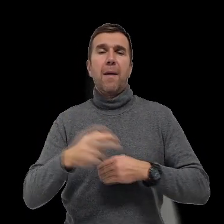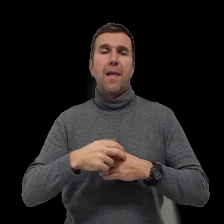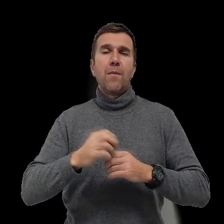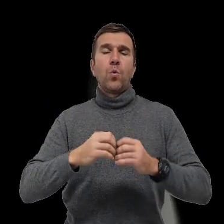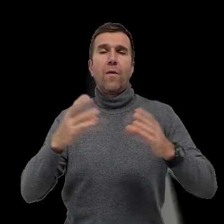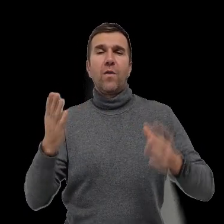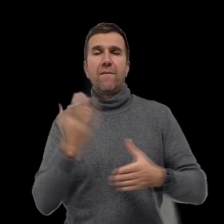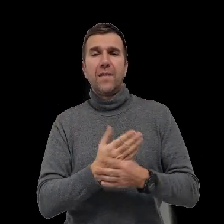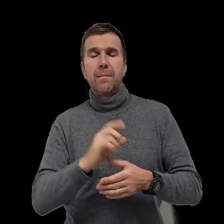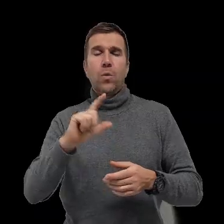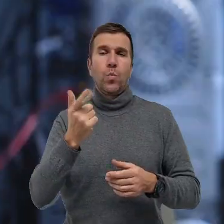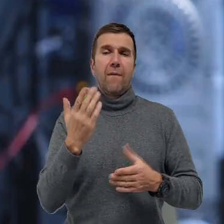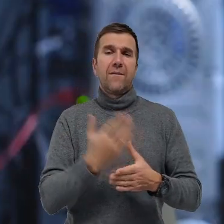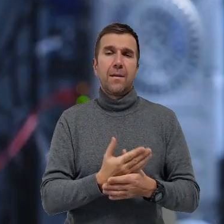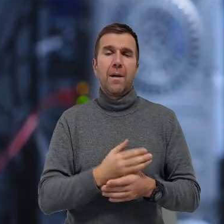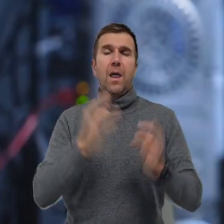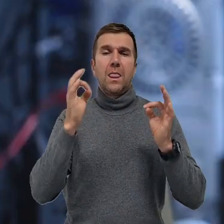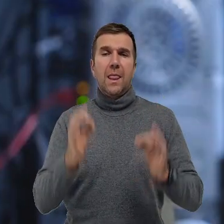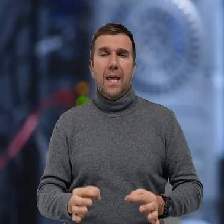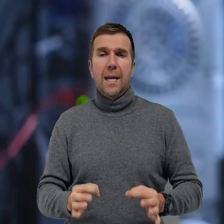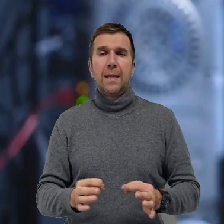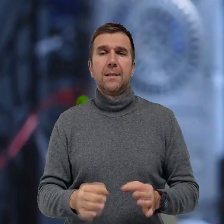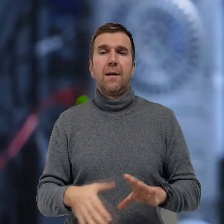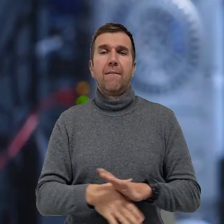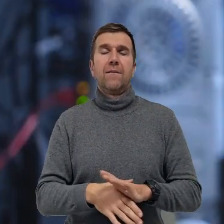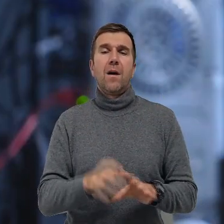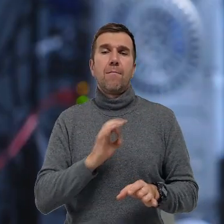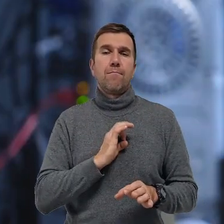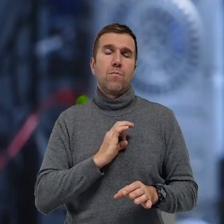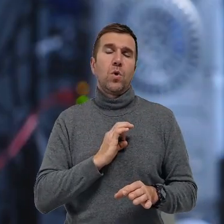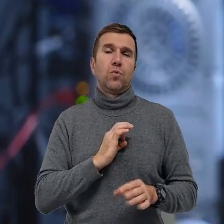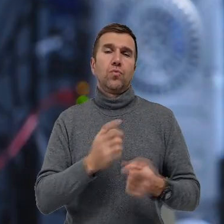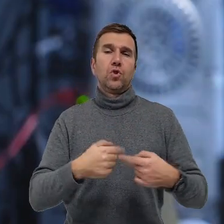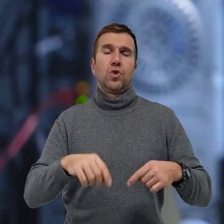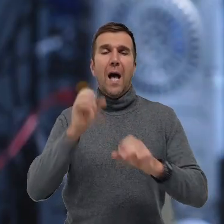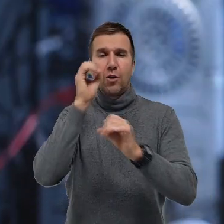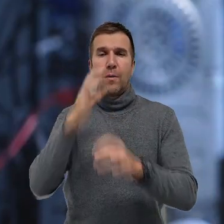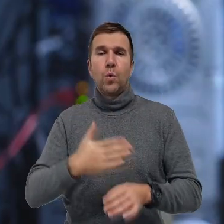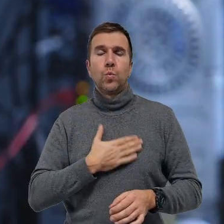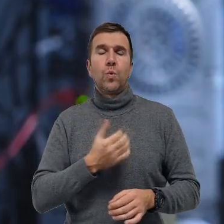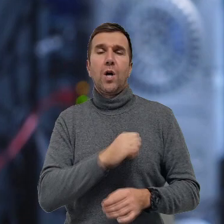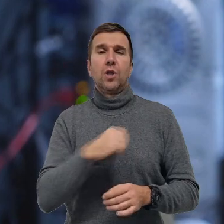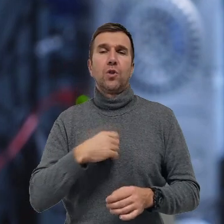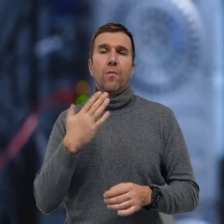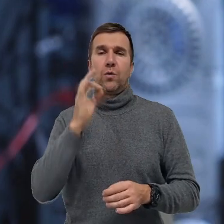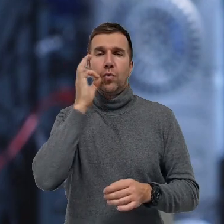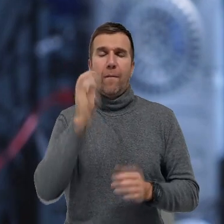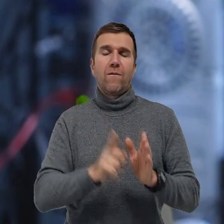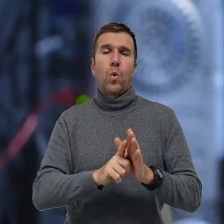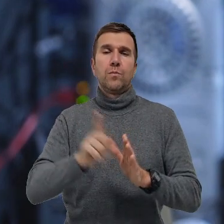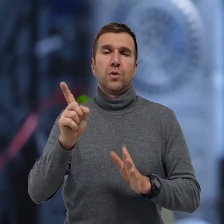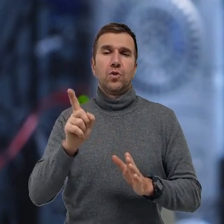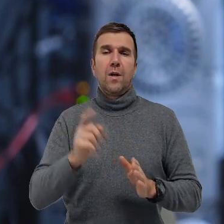i rozwojem w jednej firmie, potem w drugiej. No i teraz w moim właściwie sektorze, jako astronom, czuję się u siebie w sektorze